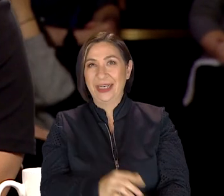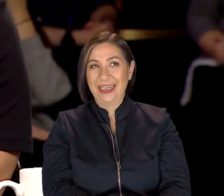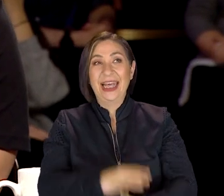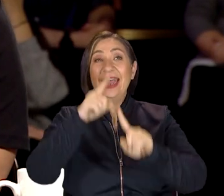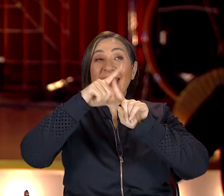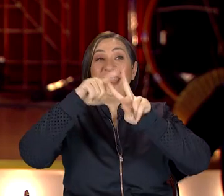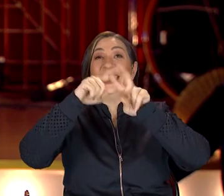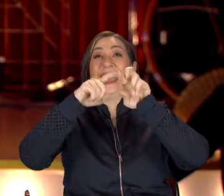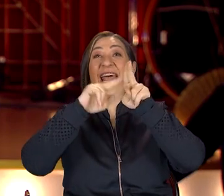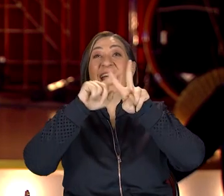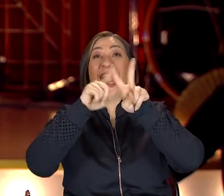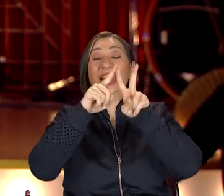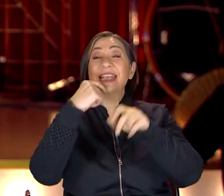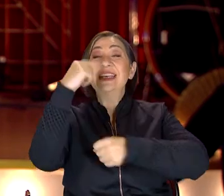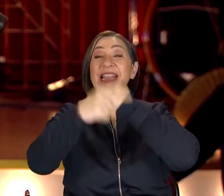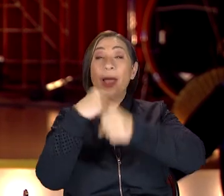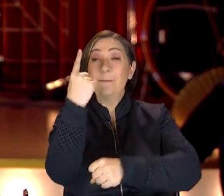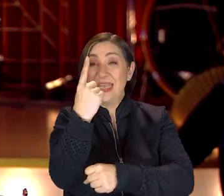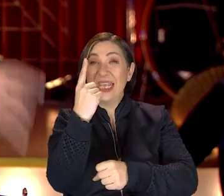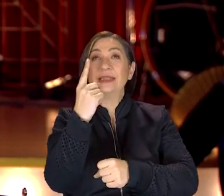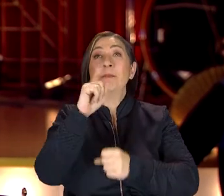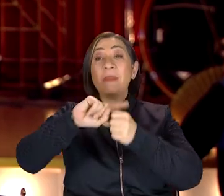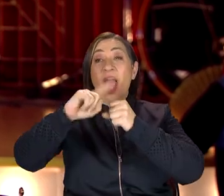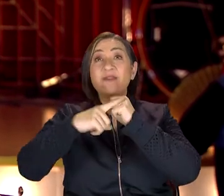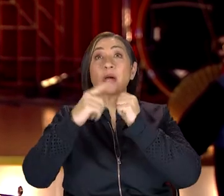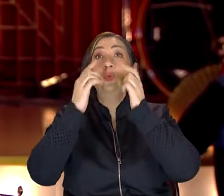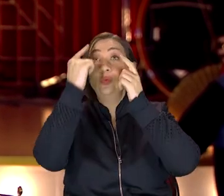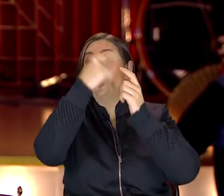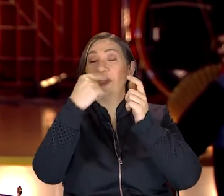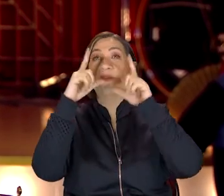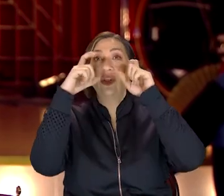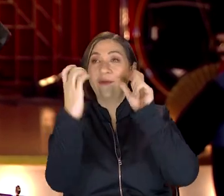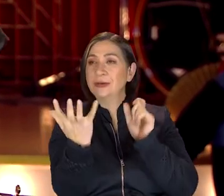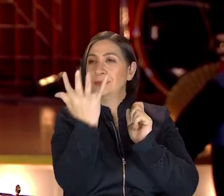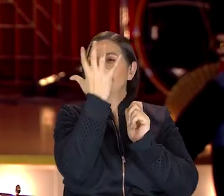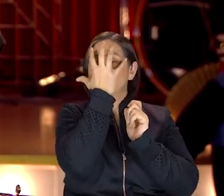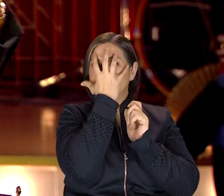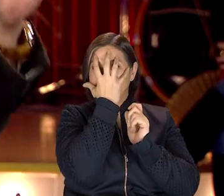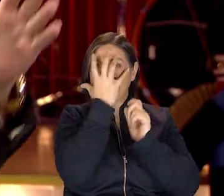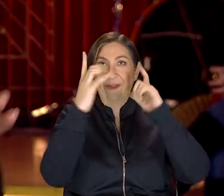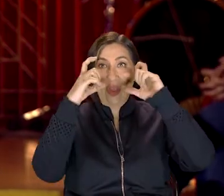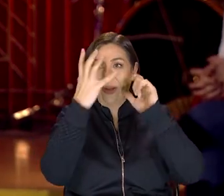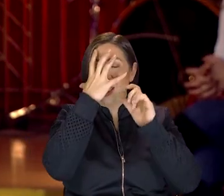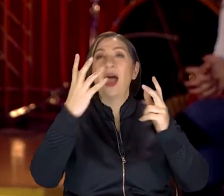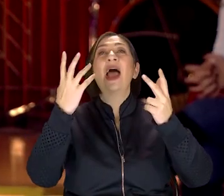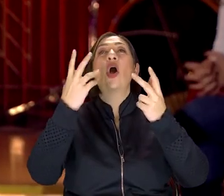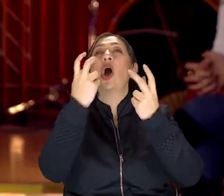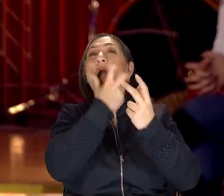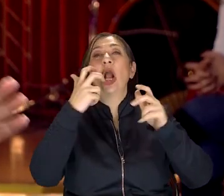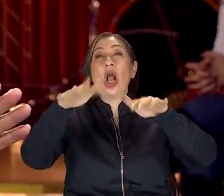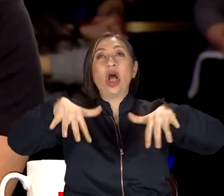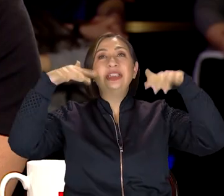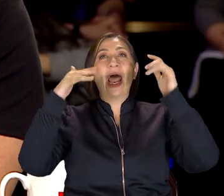Tarkan çok kötü durumda diyorlar. Yılda bir kez bir hafta yüzüne Tarkan fotoğrafı yapıştırıp açık hava tiyatrosuna